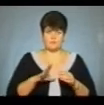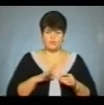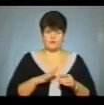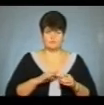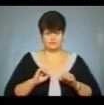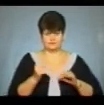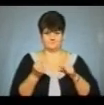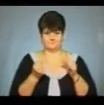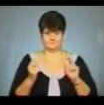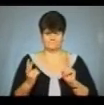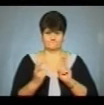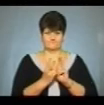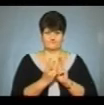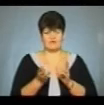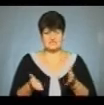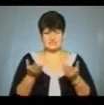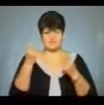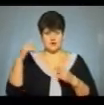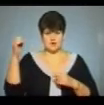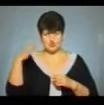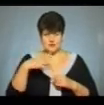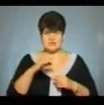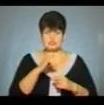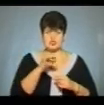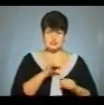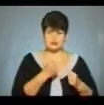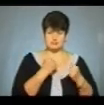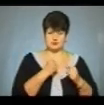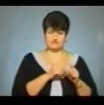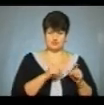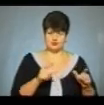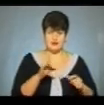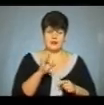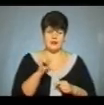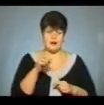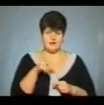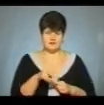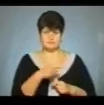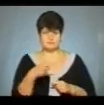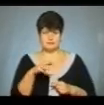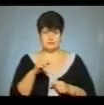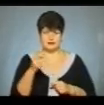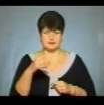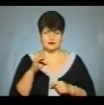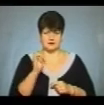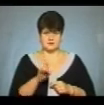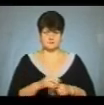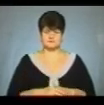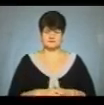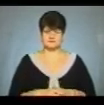матч між футбольною командою «Вставай, сонце» і командою соціально-спортивної школи фонду «Реал Мадрид».